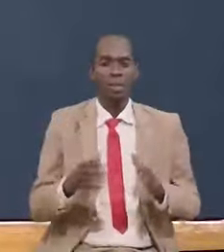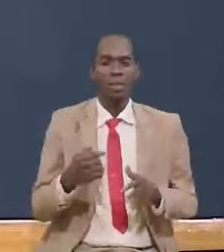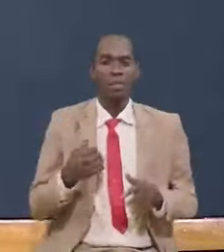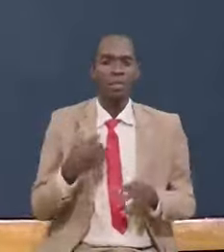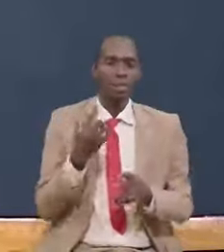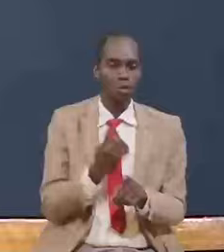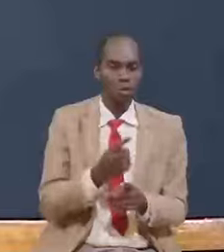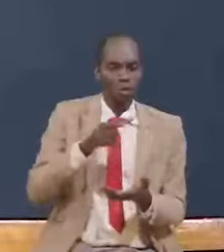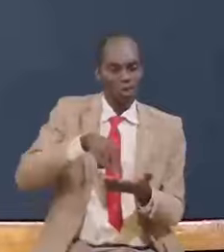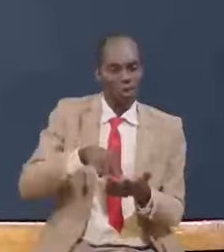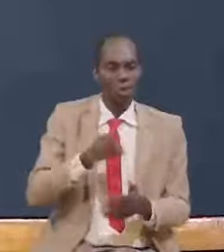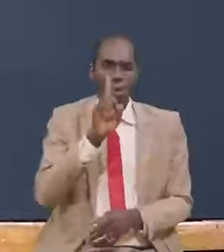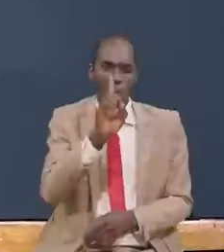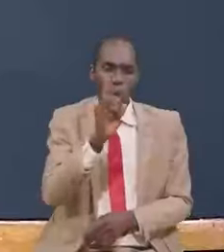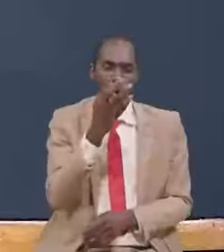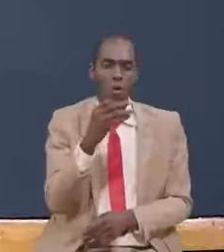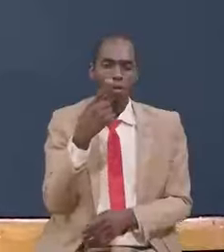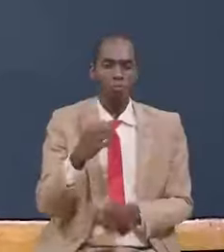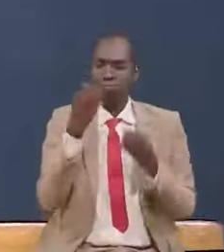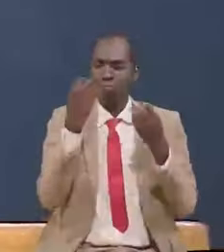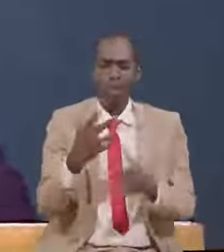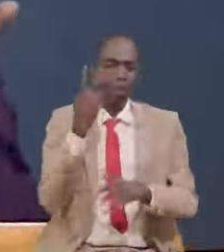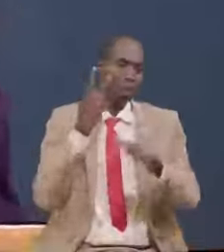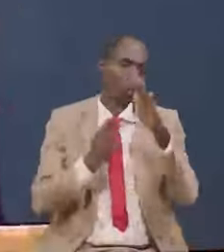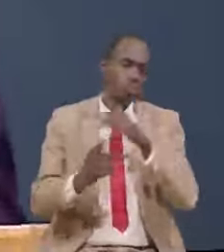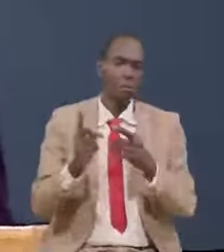Je vais vous lire l'une des prophéties.